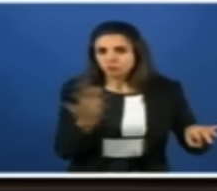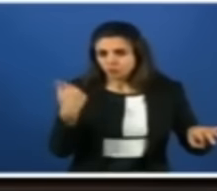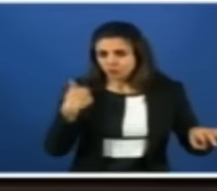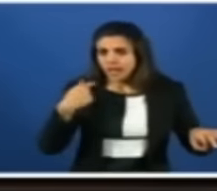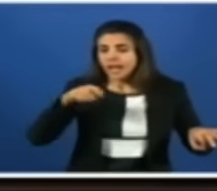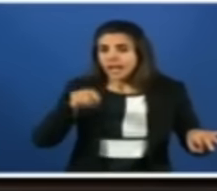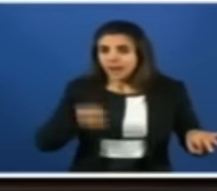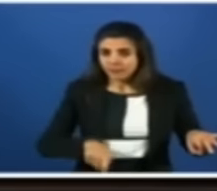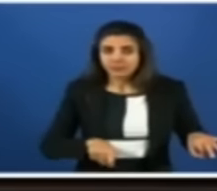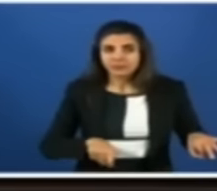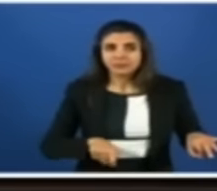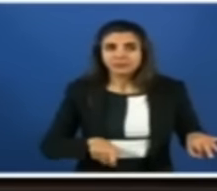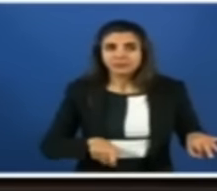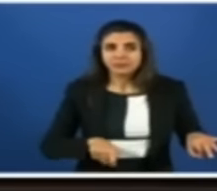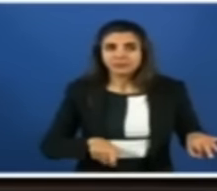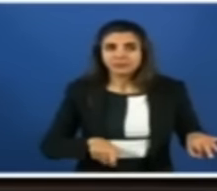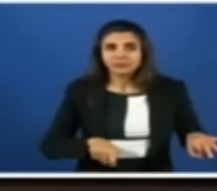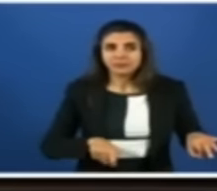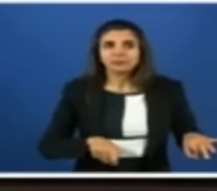bulunuyoruz.